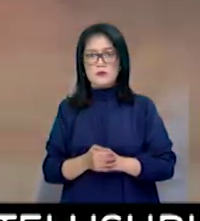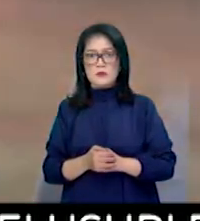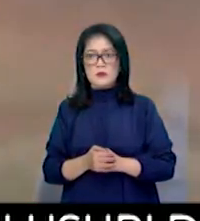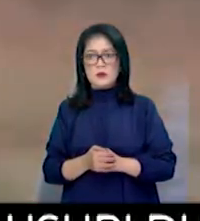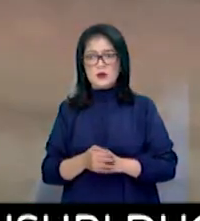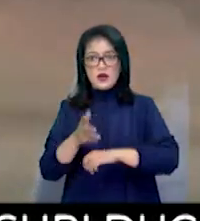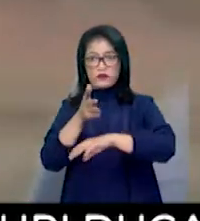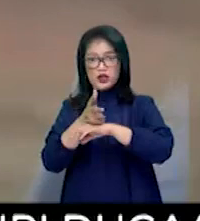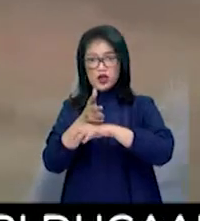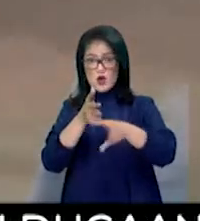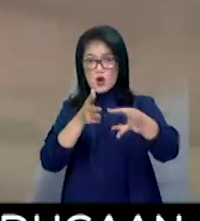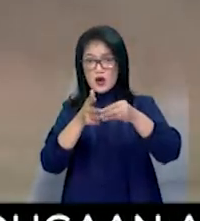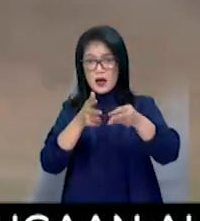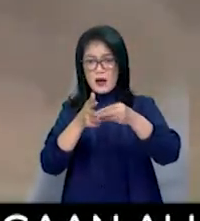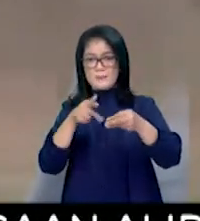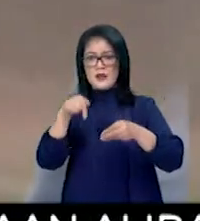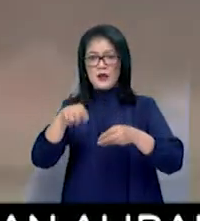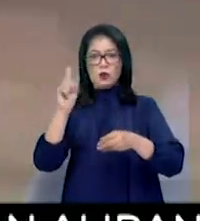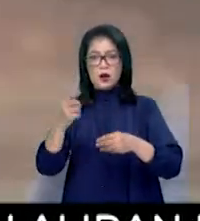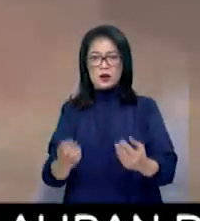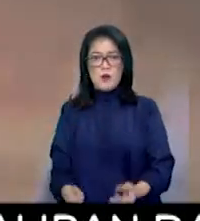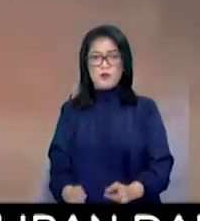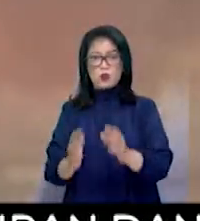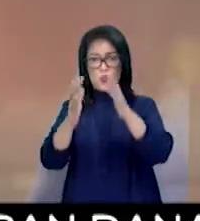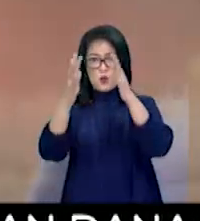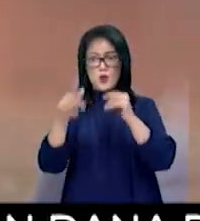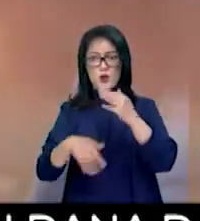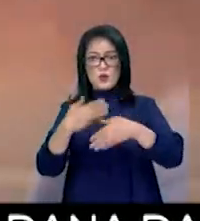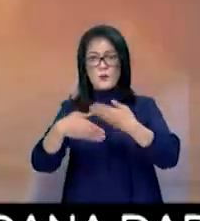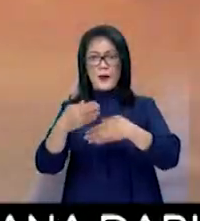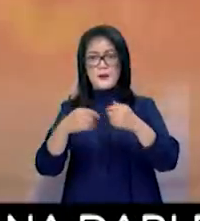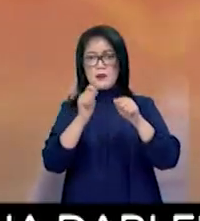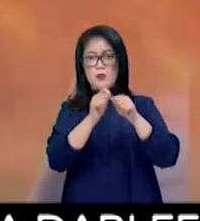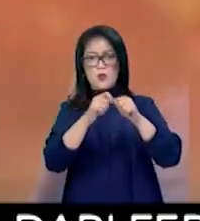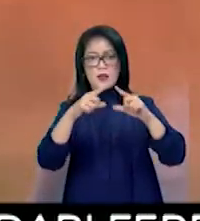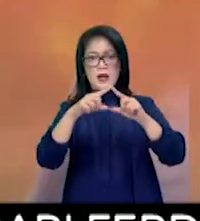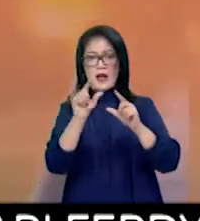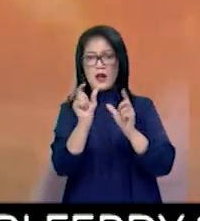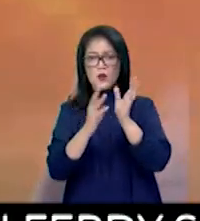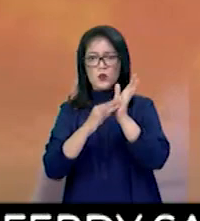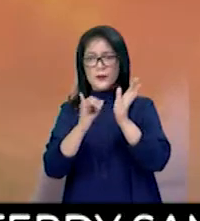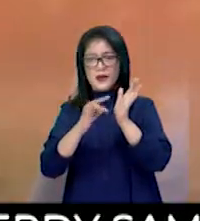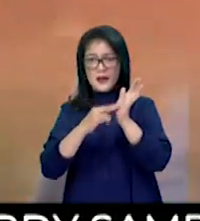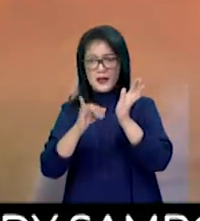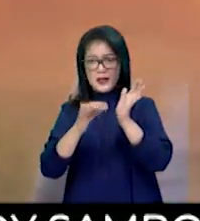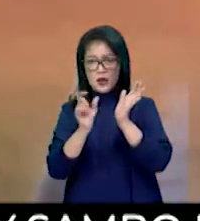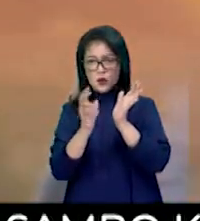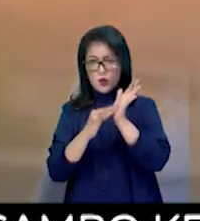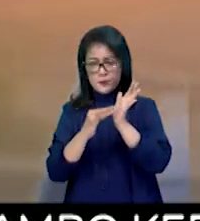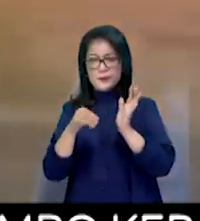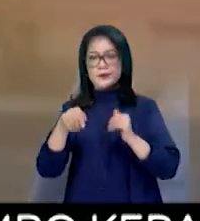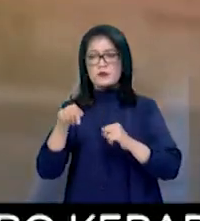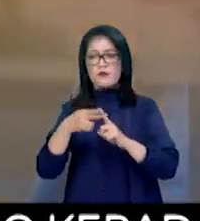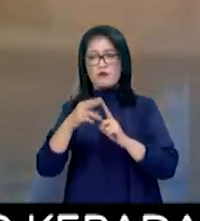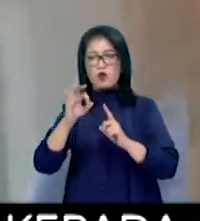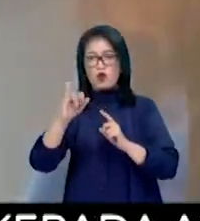Video amatir warga merekam detik-detik saat kebakaran melanda sebuah pabrik pembuatan aluminium foil di Desa Cicadas, Kecamatan Gunung Putri,